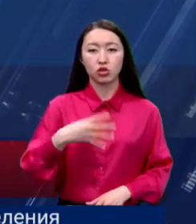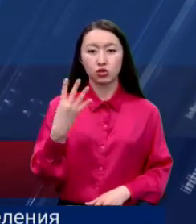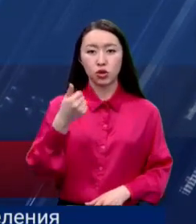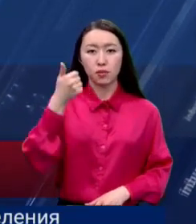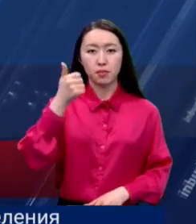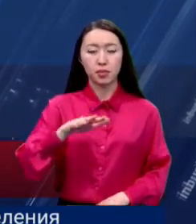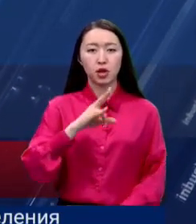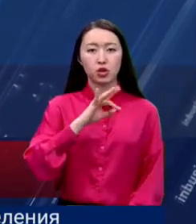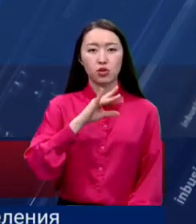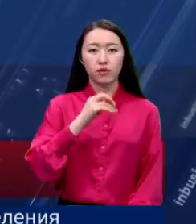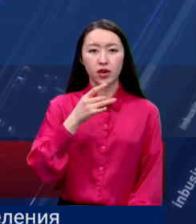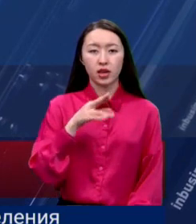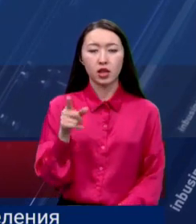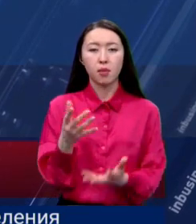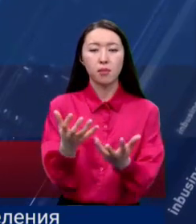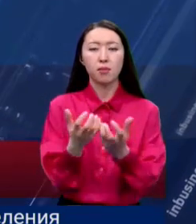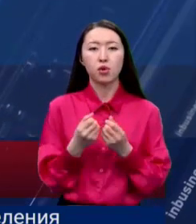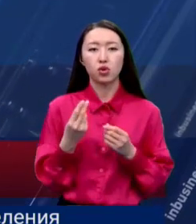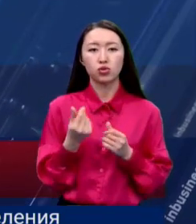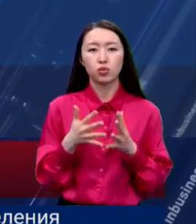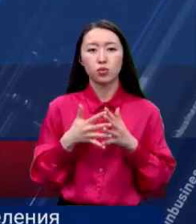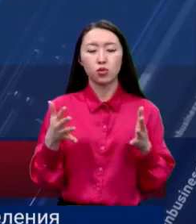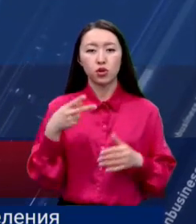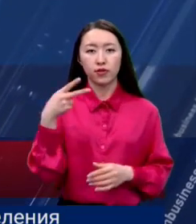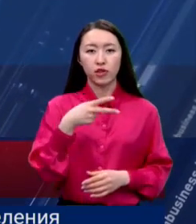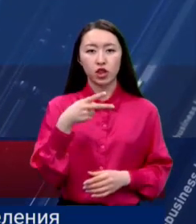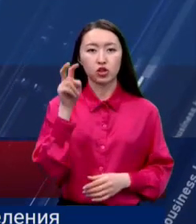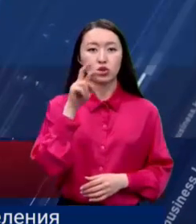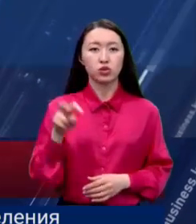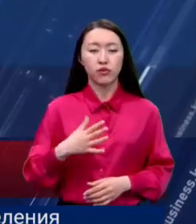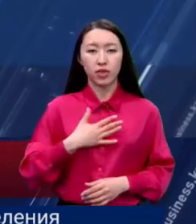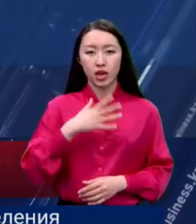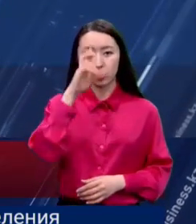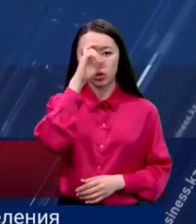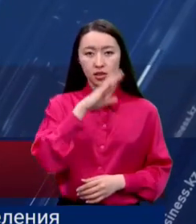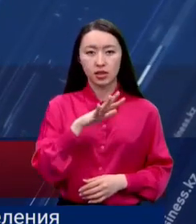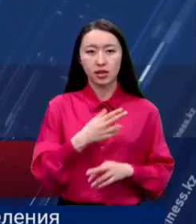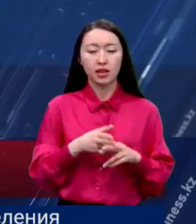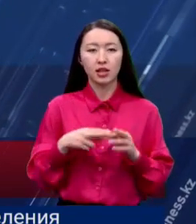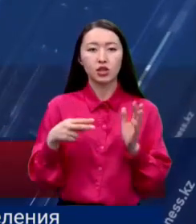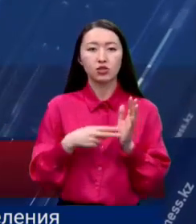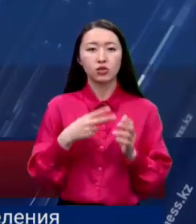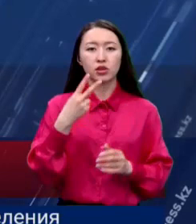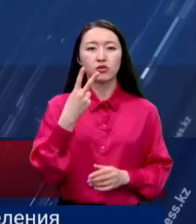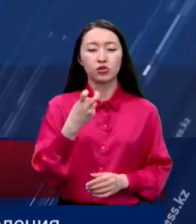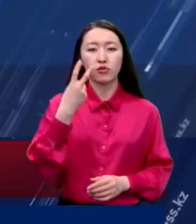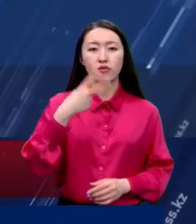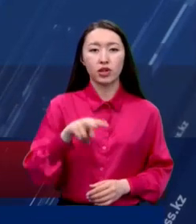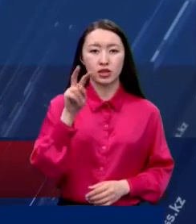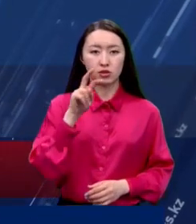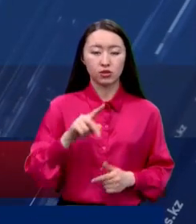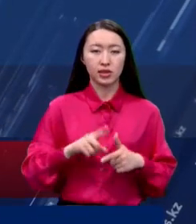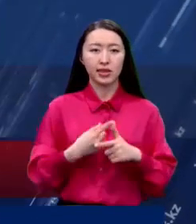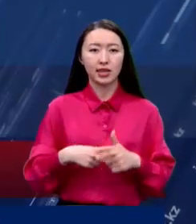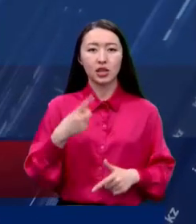стала Норвегия. Там получают чуть больше 2000 долларов. В нашей стране эта сумма достигает 220 долларов или